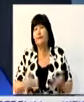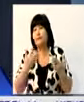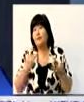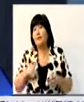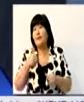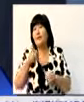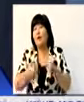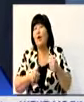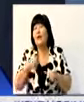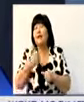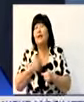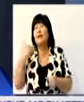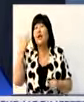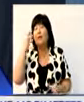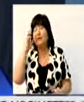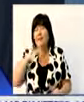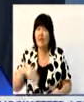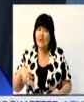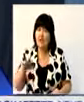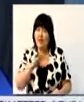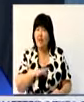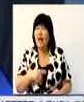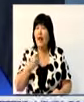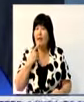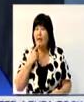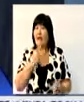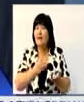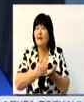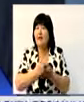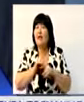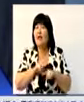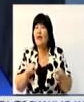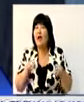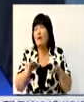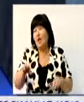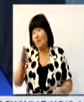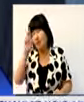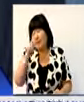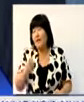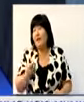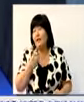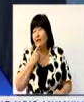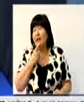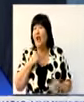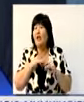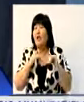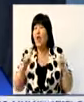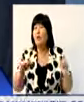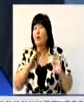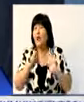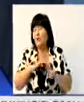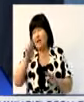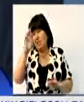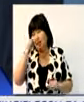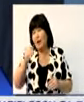негізгі мақсаты еліміздегі тіл саясатын насихаттау, мемлекеттік тілді дамыту аясын, мемлекеттік